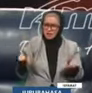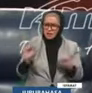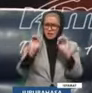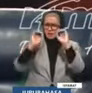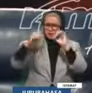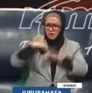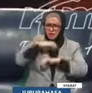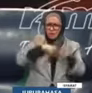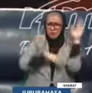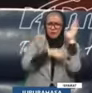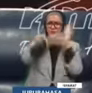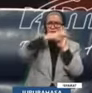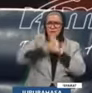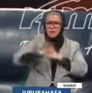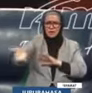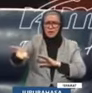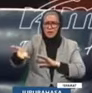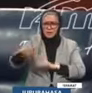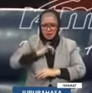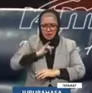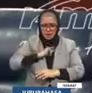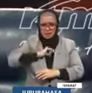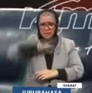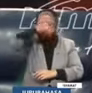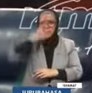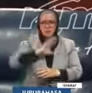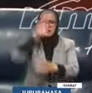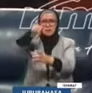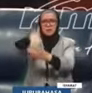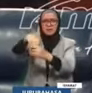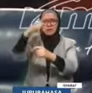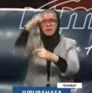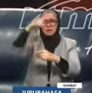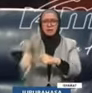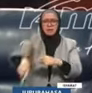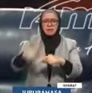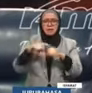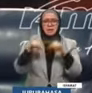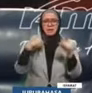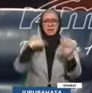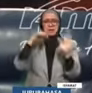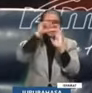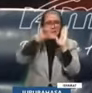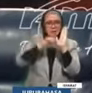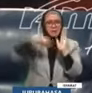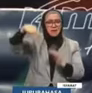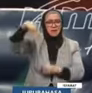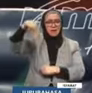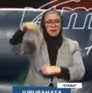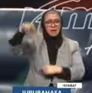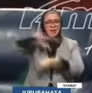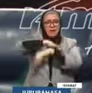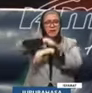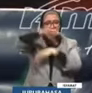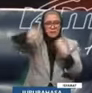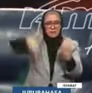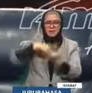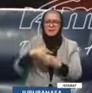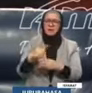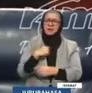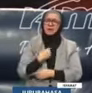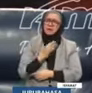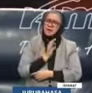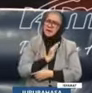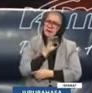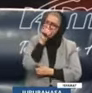ataupun saya tak pernah pun dijemput untuk Cecil iba urus untuk akta quality alam sekeliling Sena tanya apakah rancangan